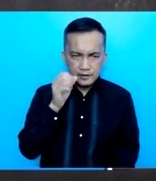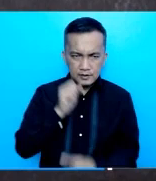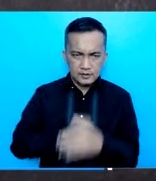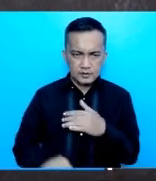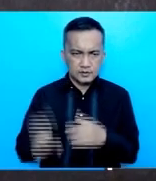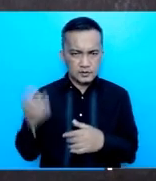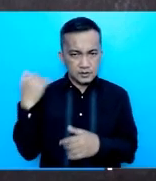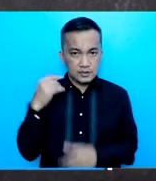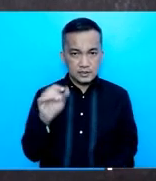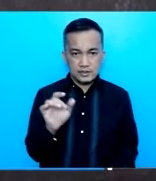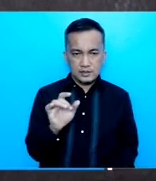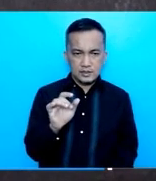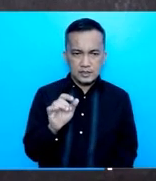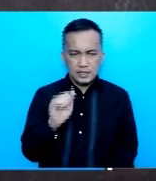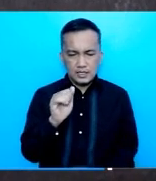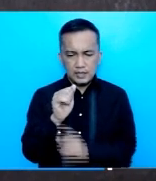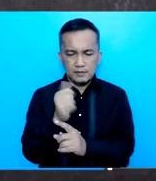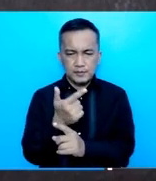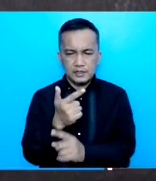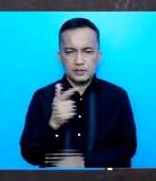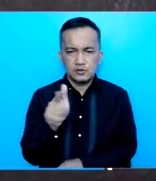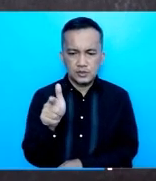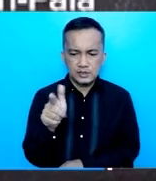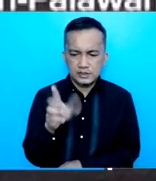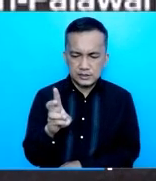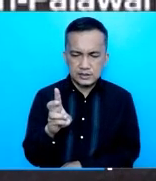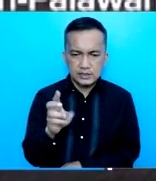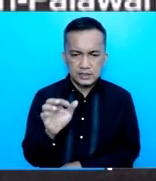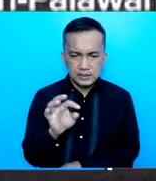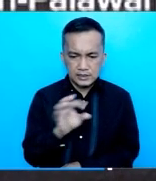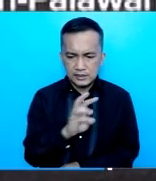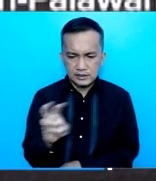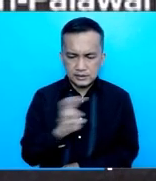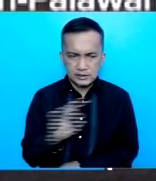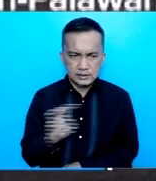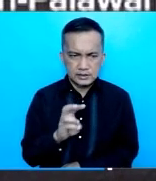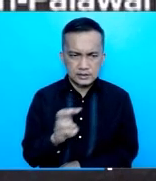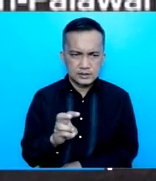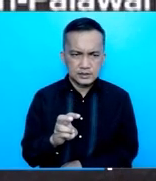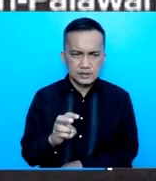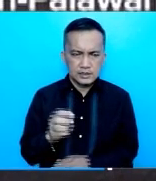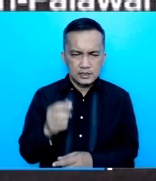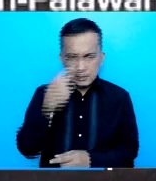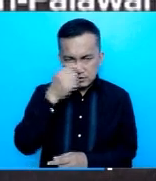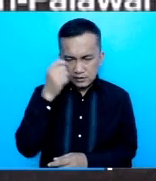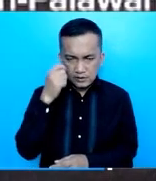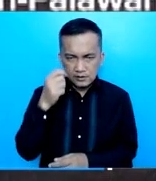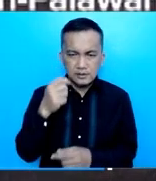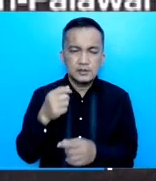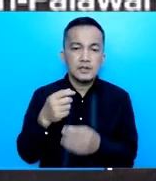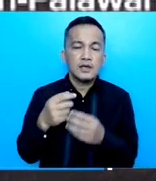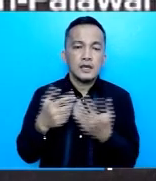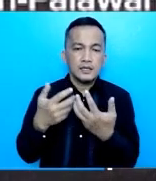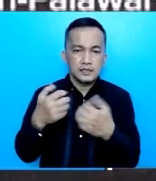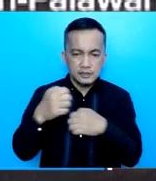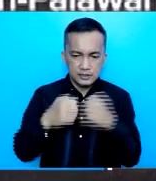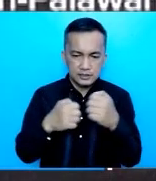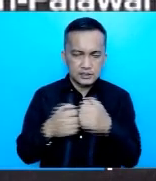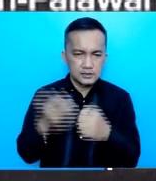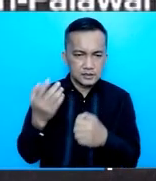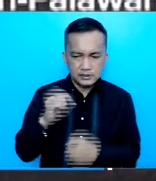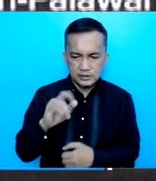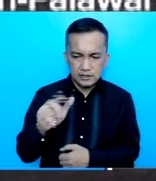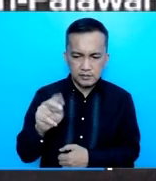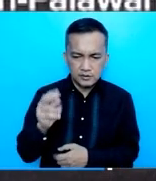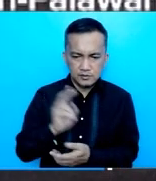noong April 26, 1966. Graduate siya ng Mechanical Engineering sa Siliman University noong